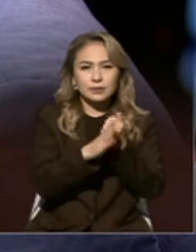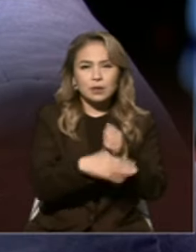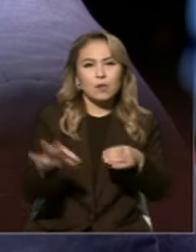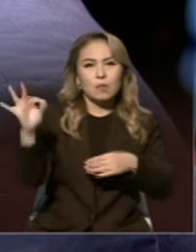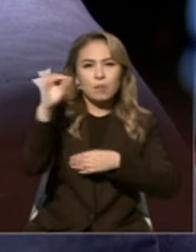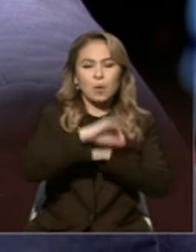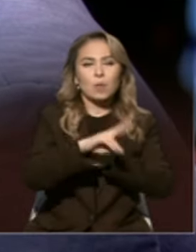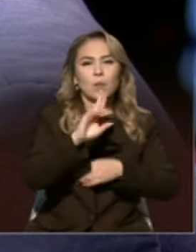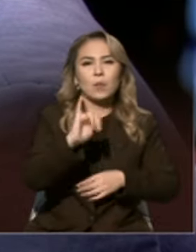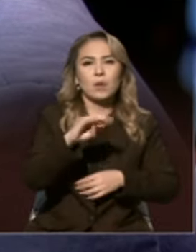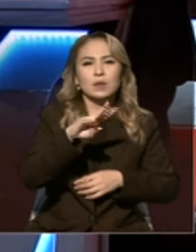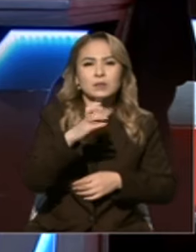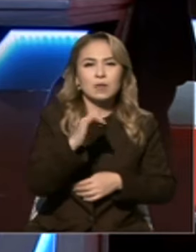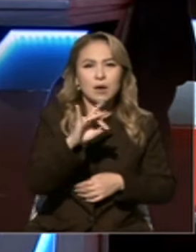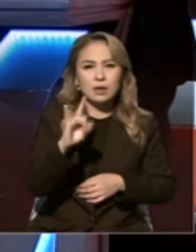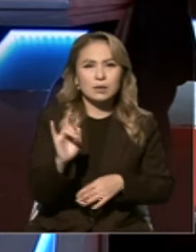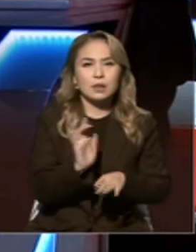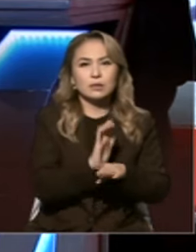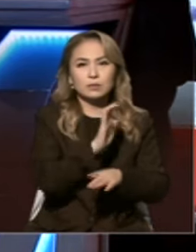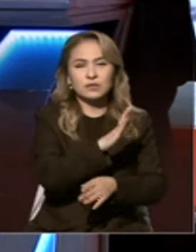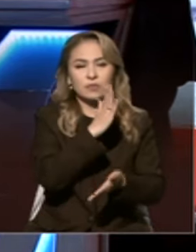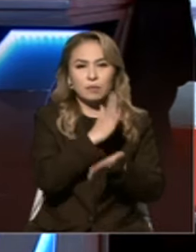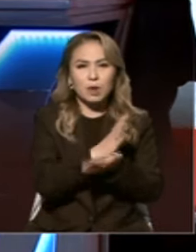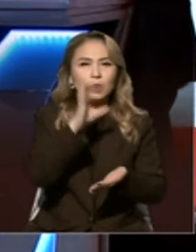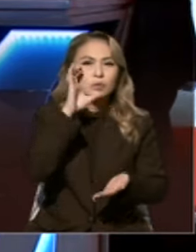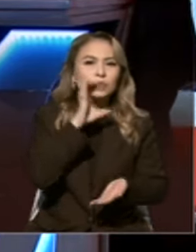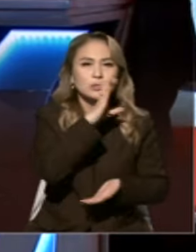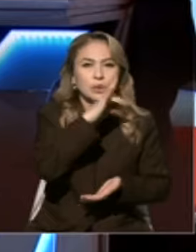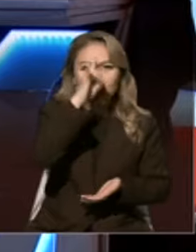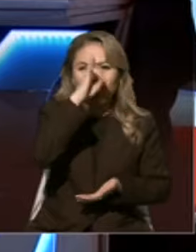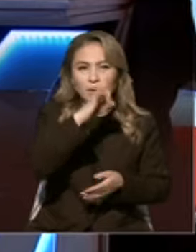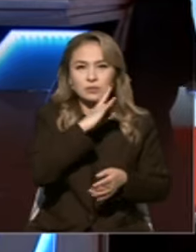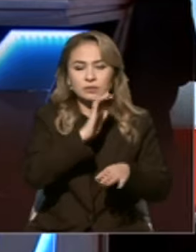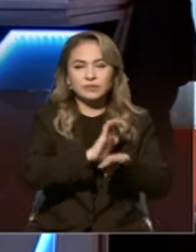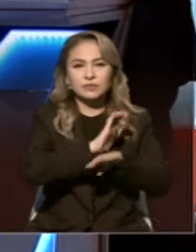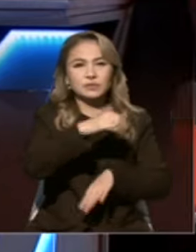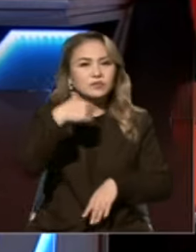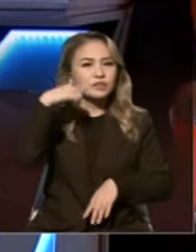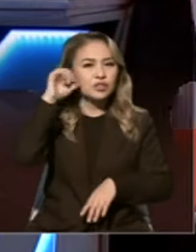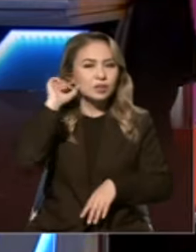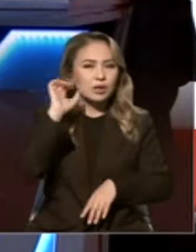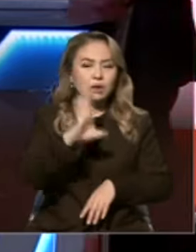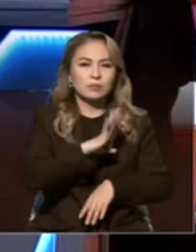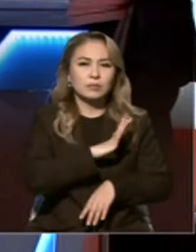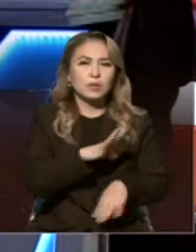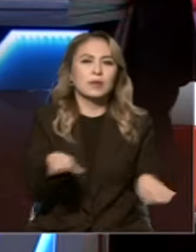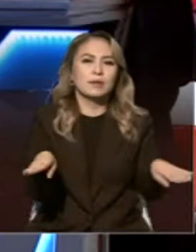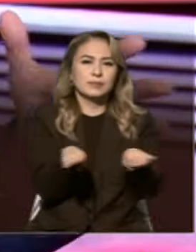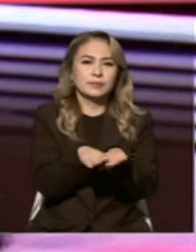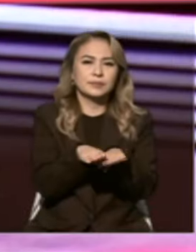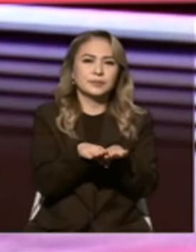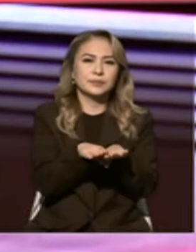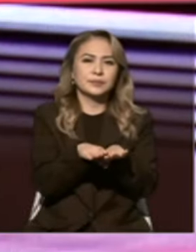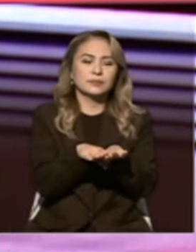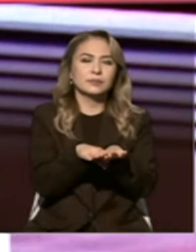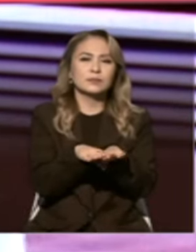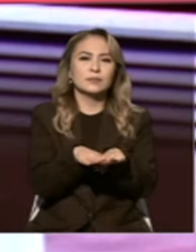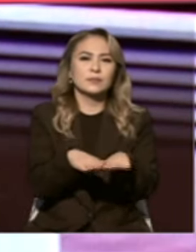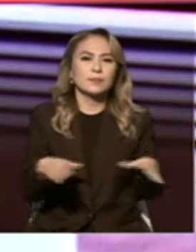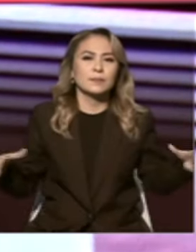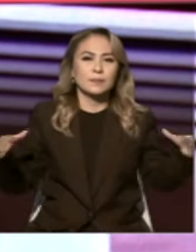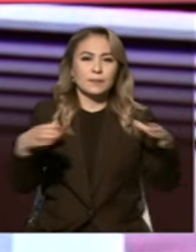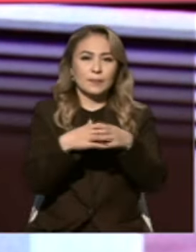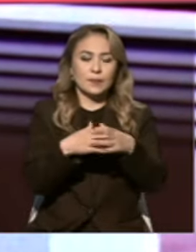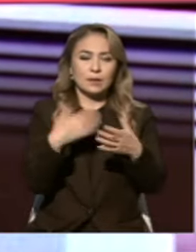жаңа Күлсарыға да, Жылойға да мысалы жіберіп қойдық. Міне, солтүстік Қазақстанға бір фура кетті, міне, кеше түсті. Енді осындай енді бір біз бірге